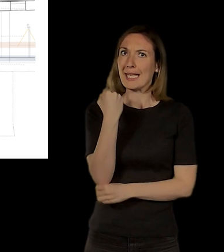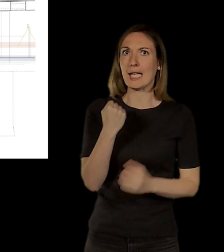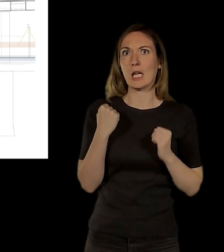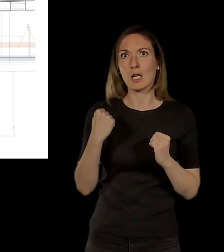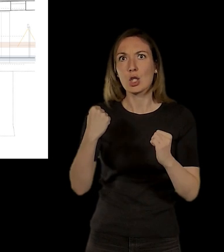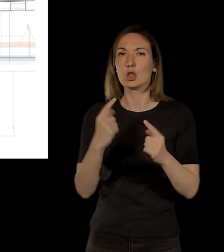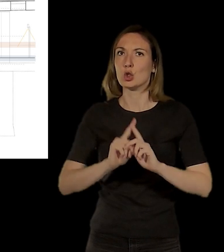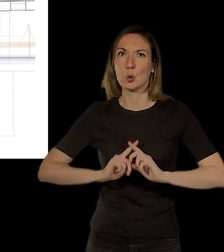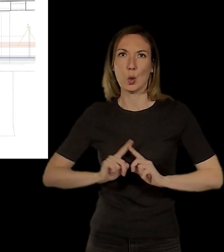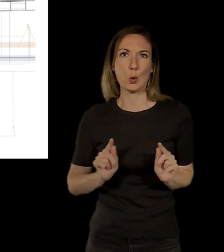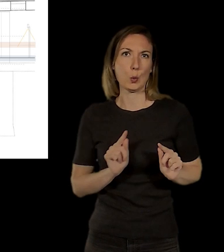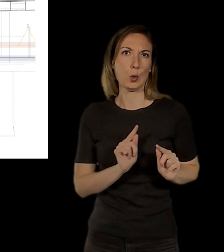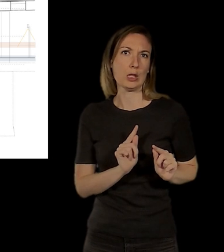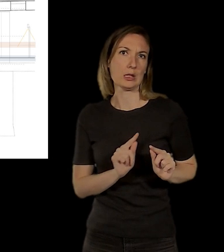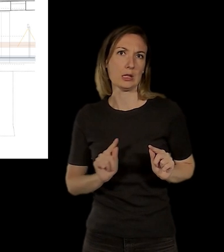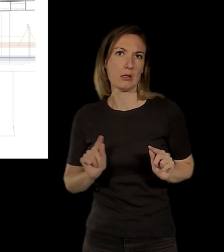pilířů a tak dál,